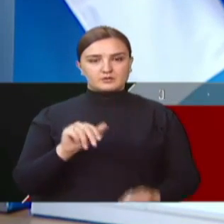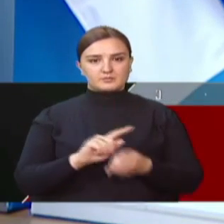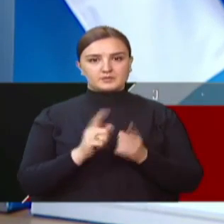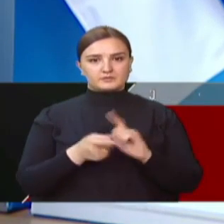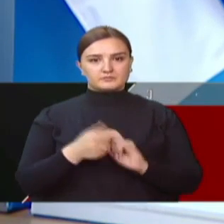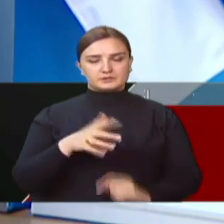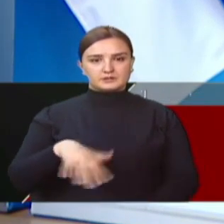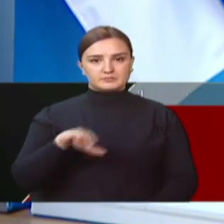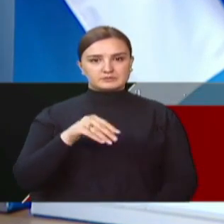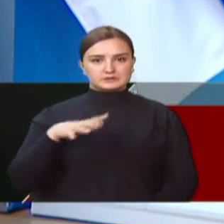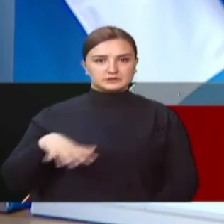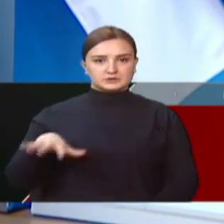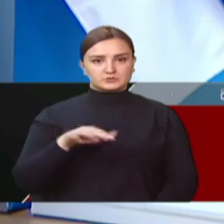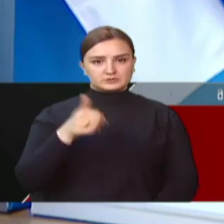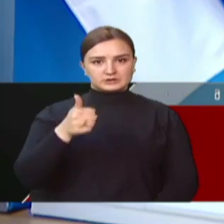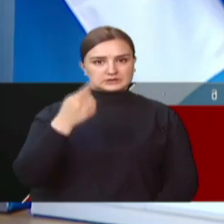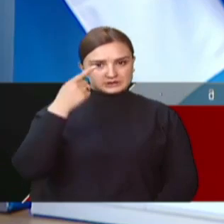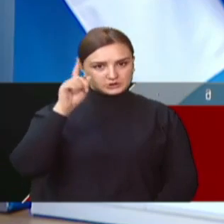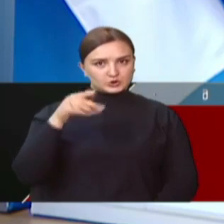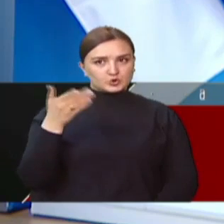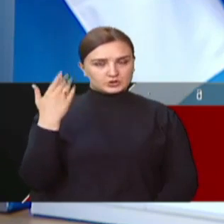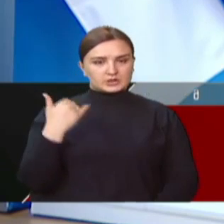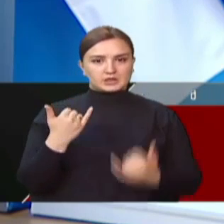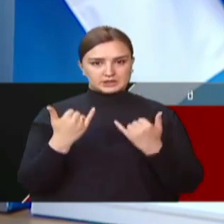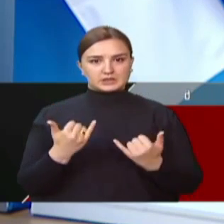თელმა საზოგადოებრივმა ძალიან კარგად იცოდა მაშინაც და დღესაც, რომ